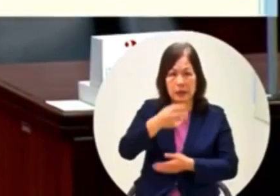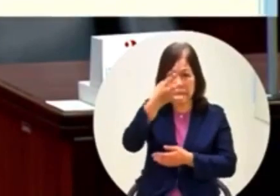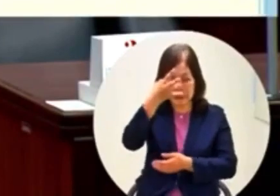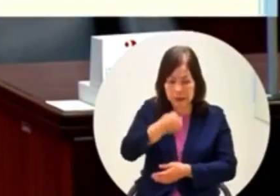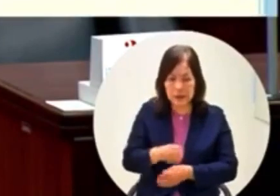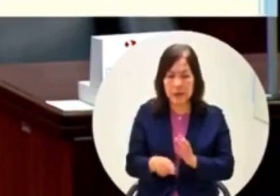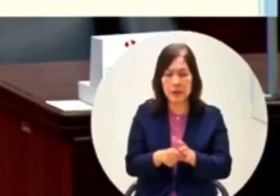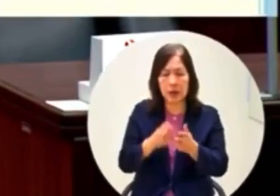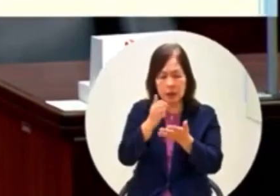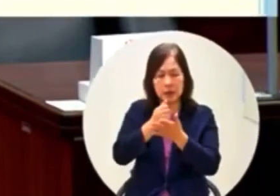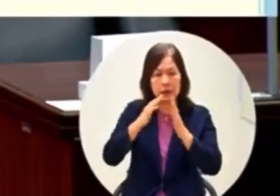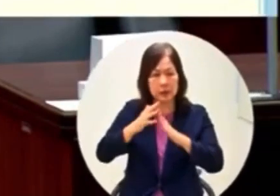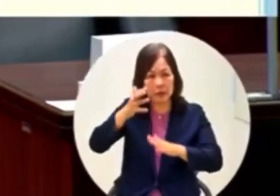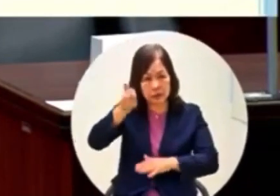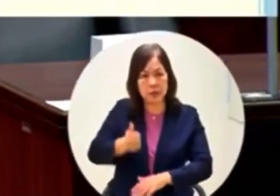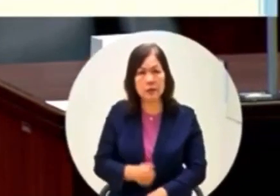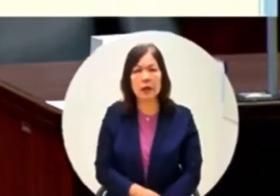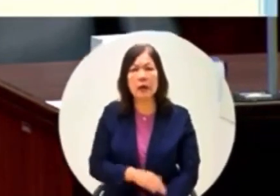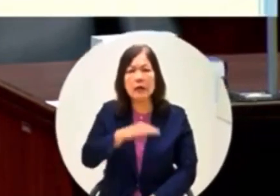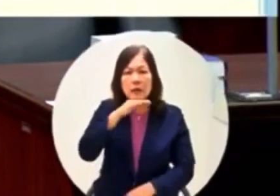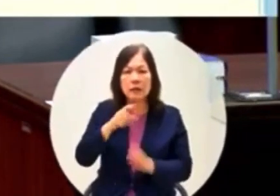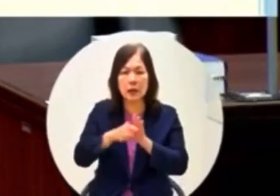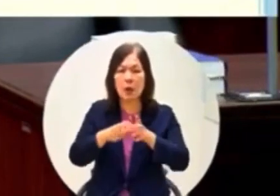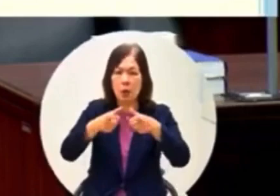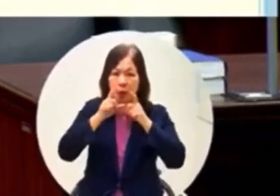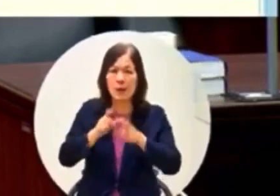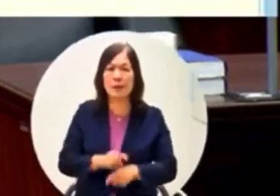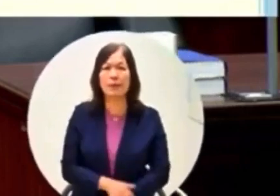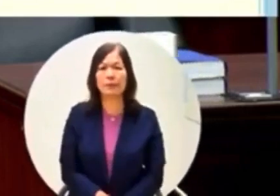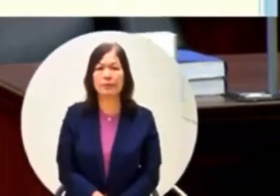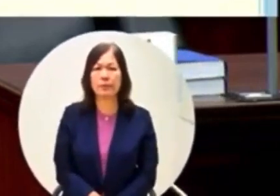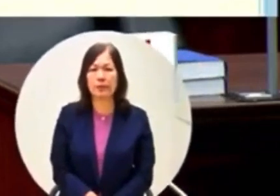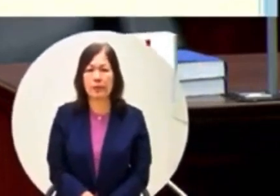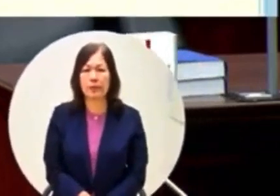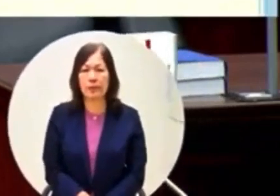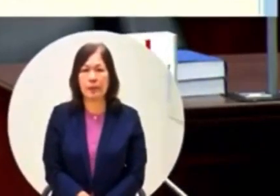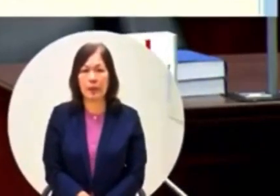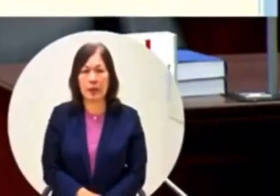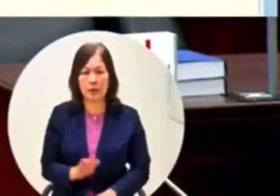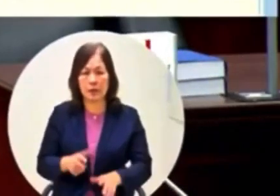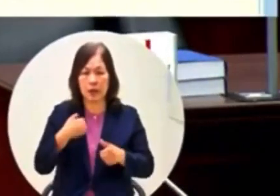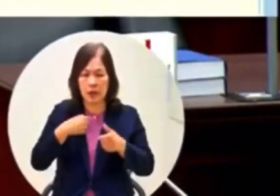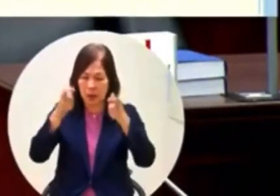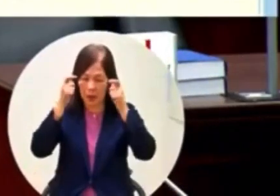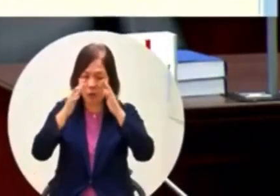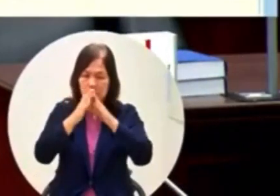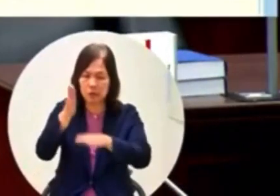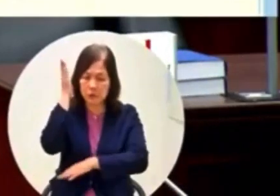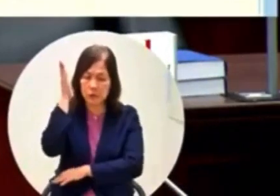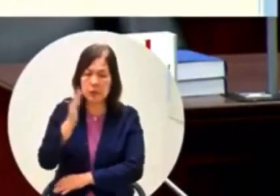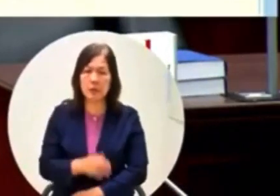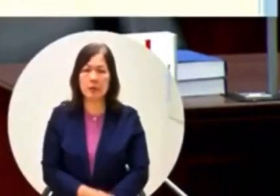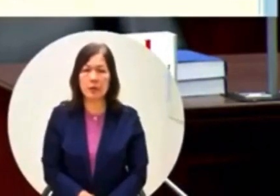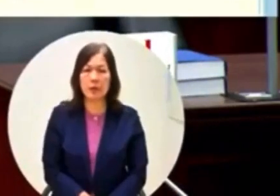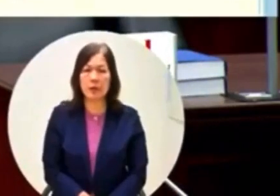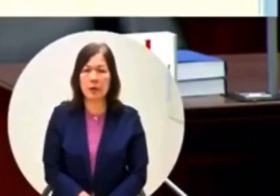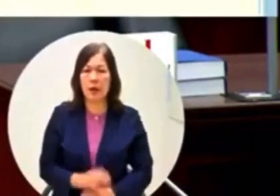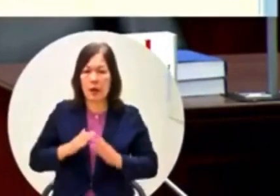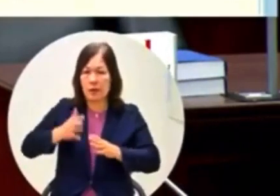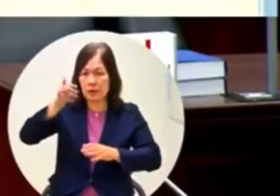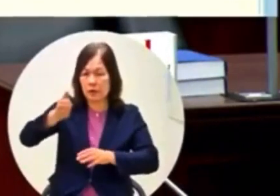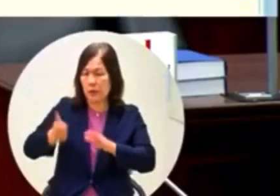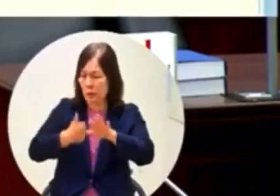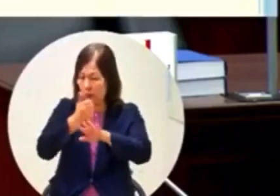市长等一下来做答复。针对我们高雄市政府在韩市长就任以